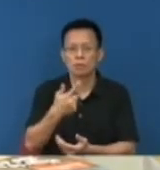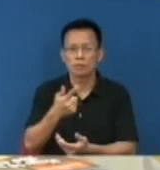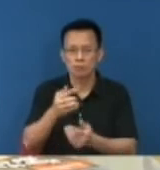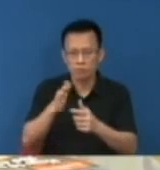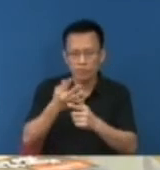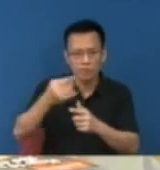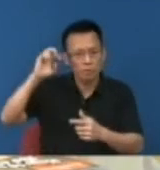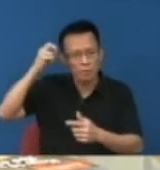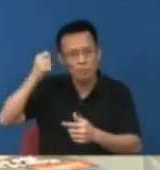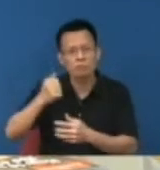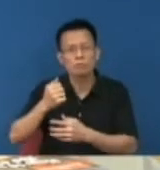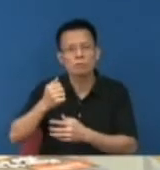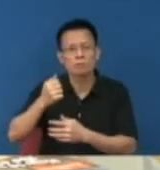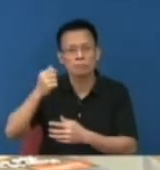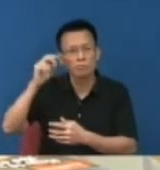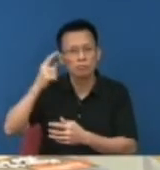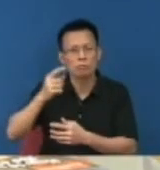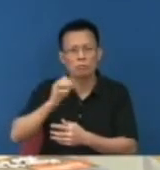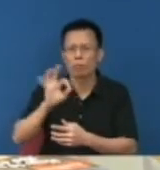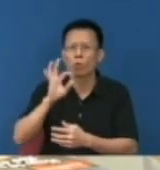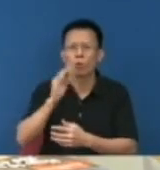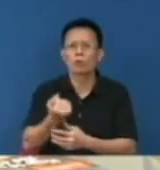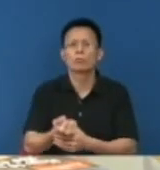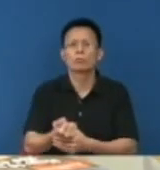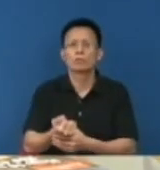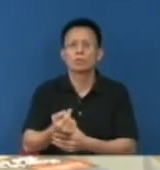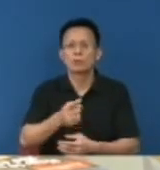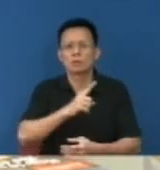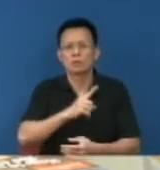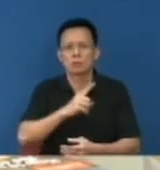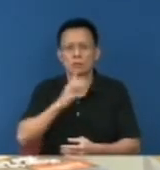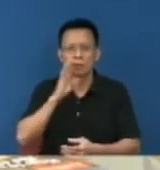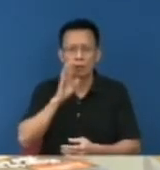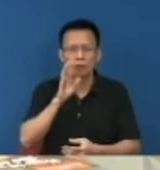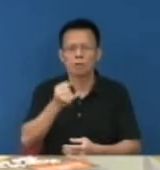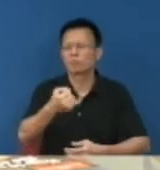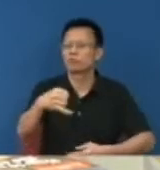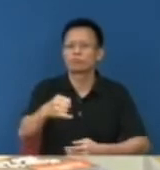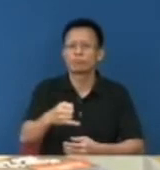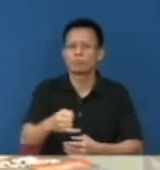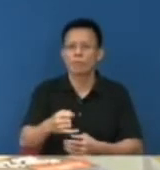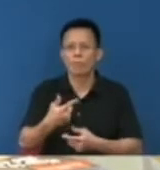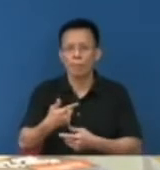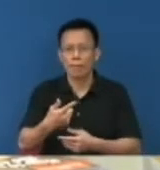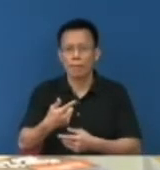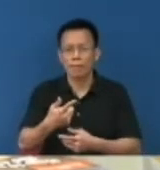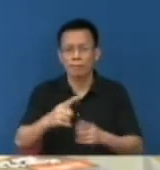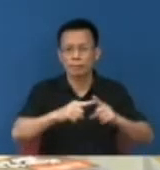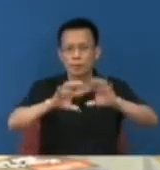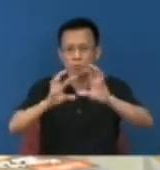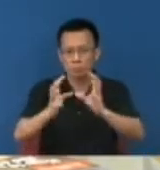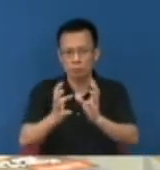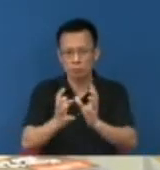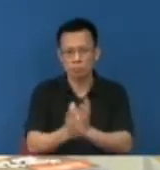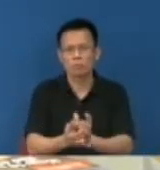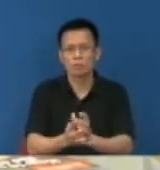析上是不可能自圓其說的，所謂路徑依賴理論到底是民主黨路徑依賴